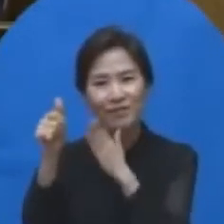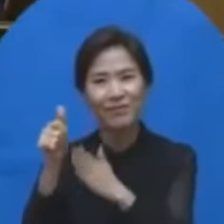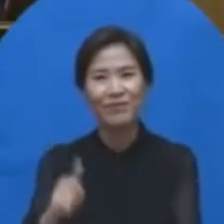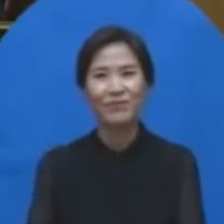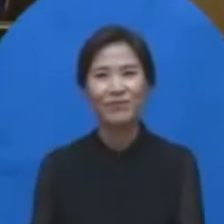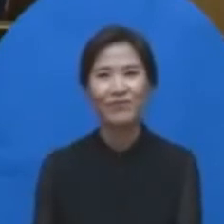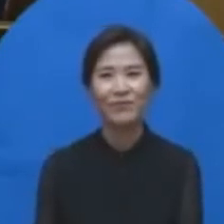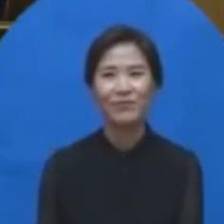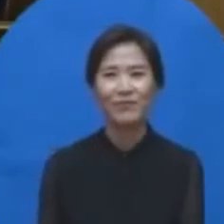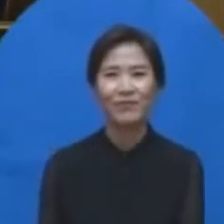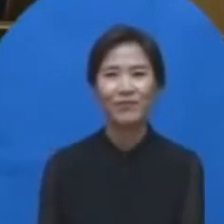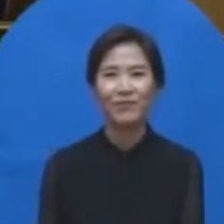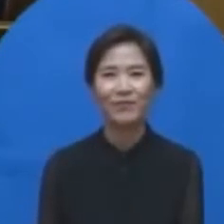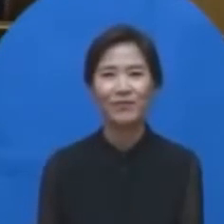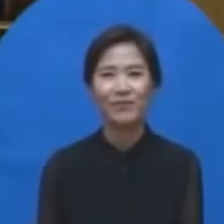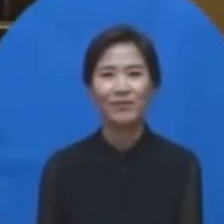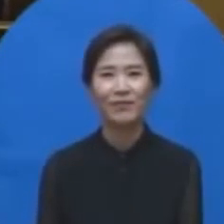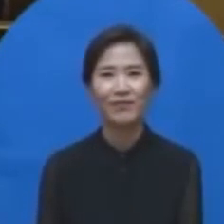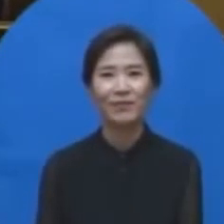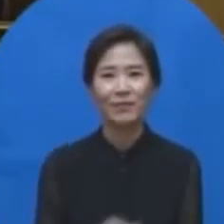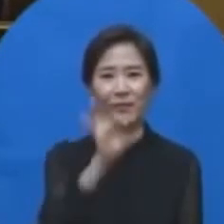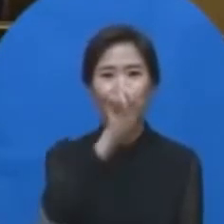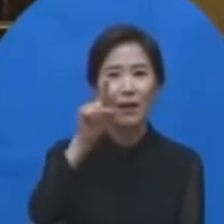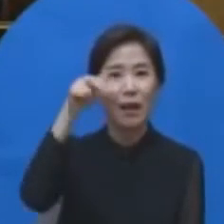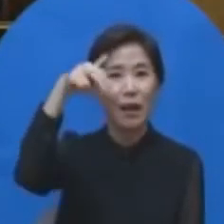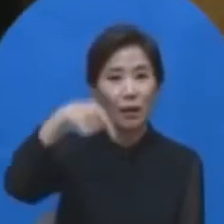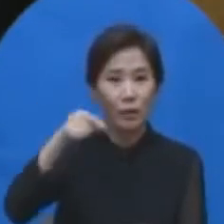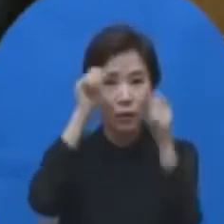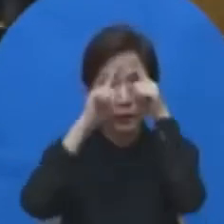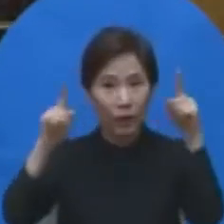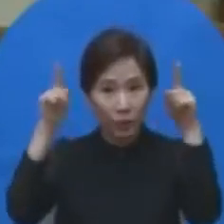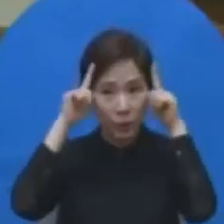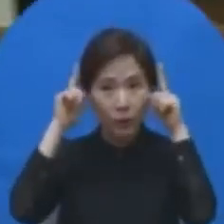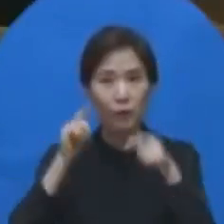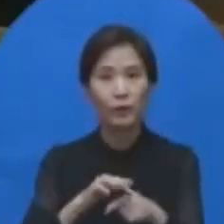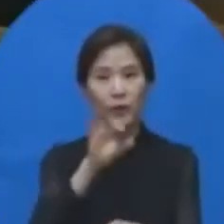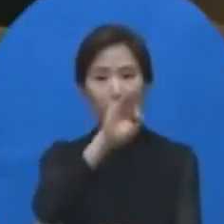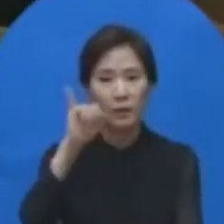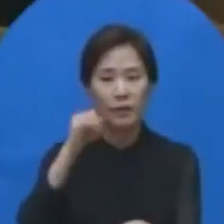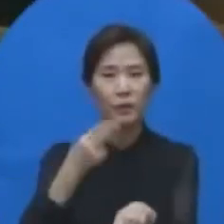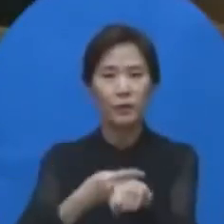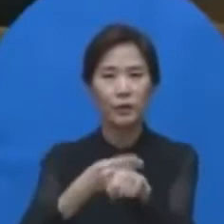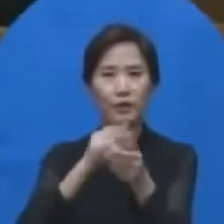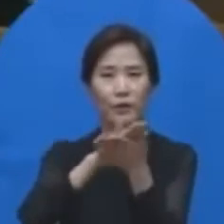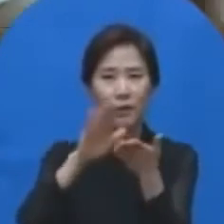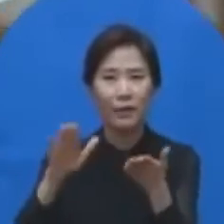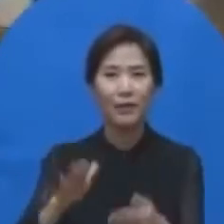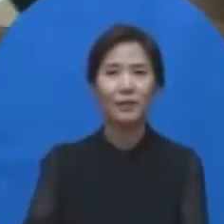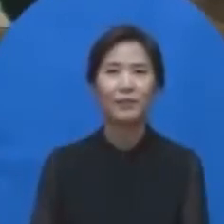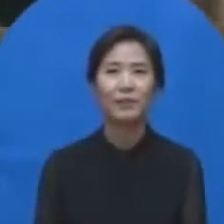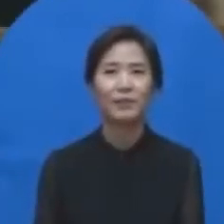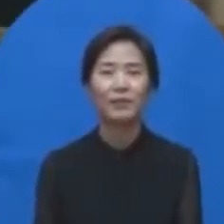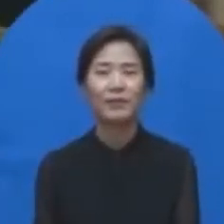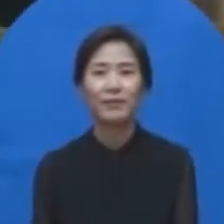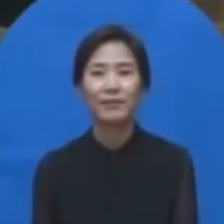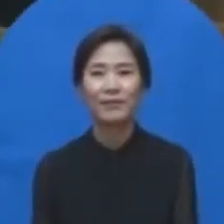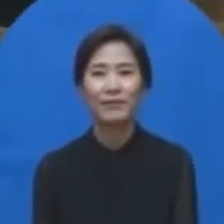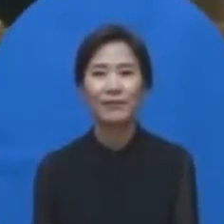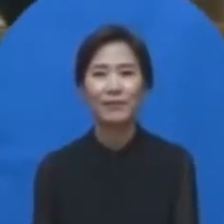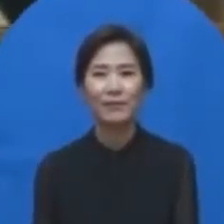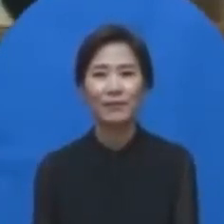예, 방금 소개받은 아주대학교 법학전문대학원에 있는 이승일입니다. 오늘 피고 측 참고인으로서